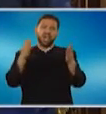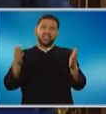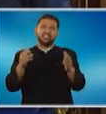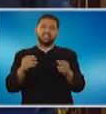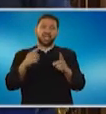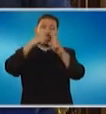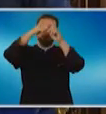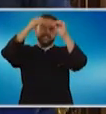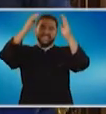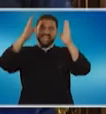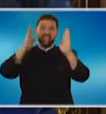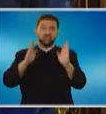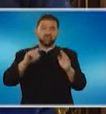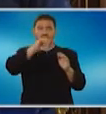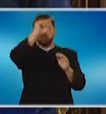Termenul de carte sacră e cumva,